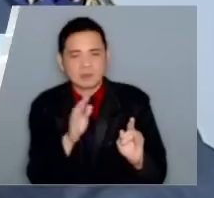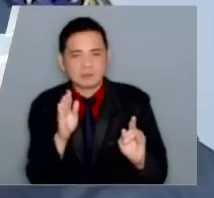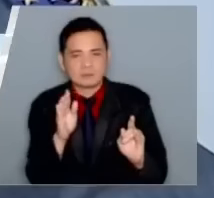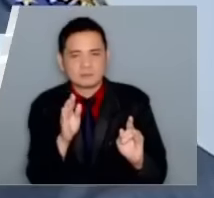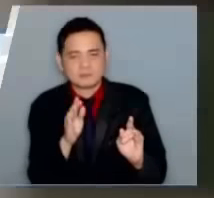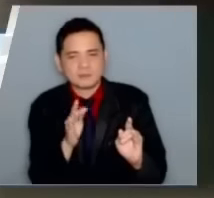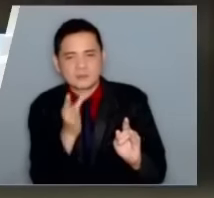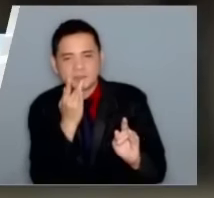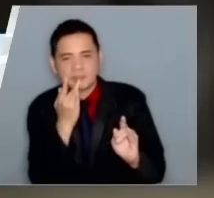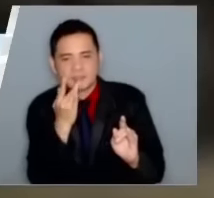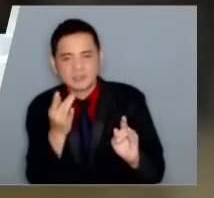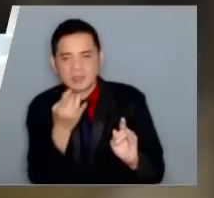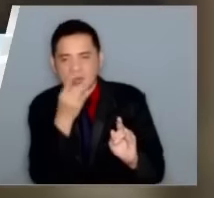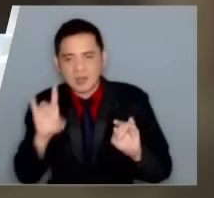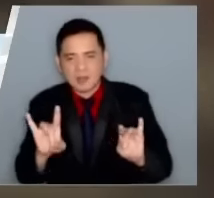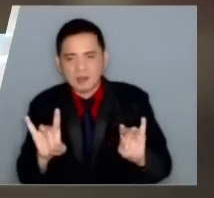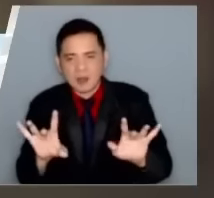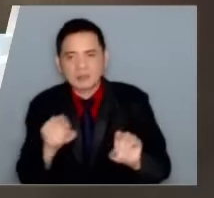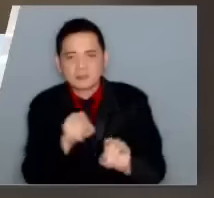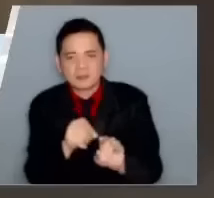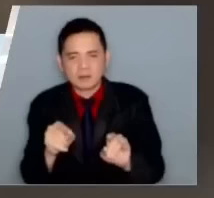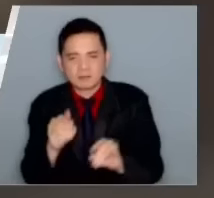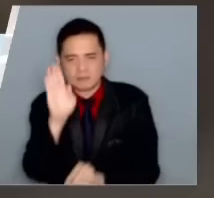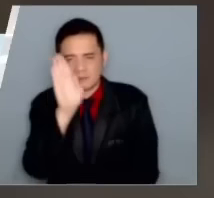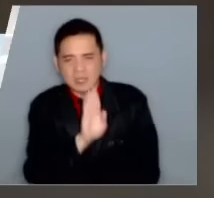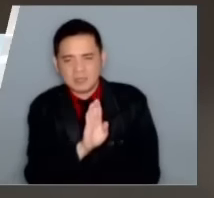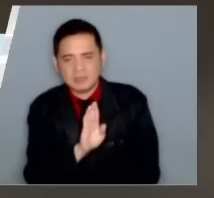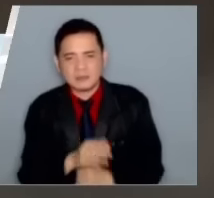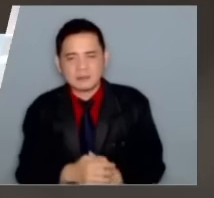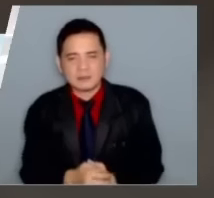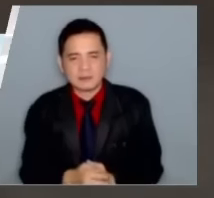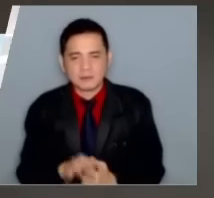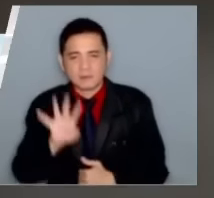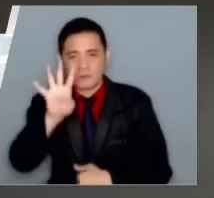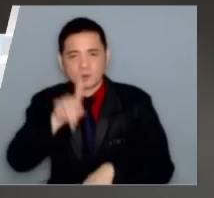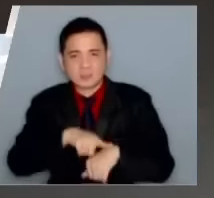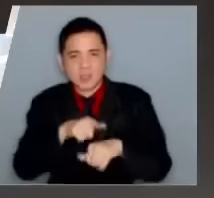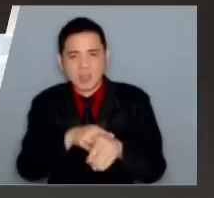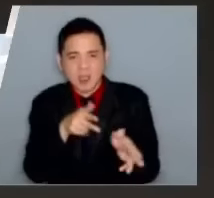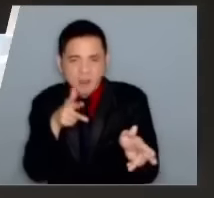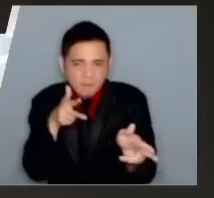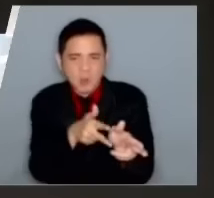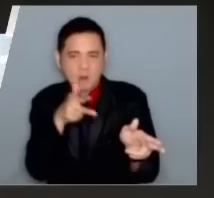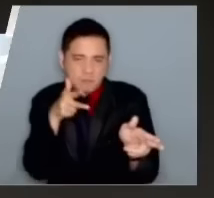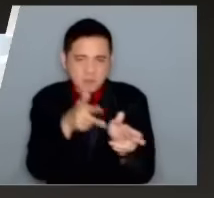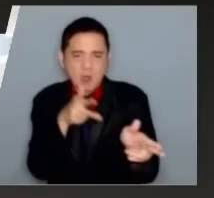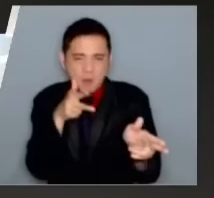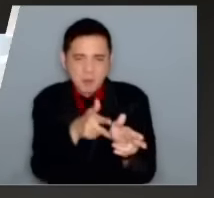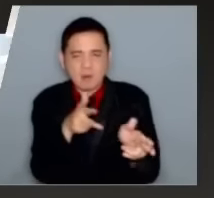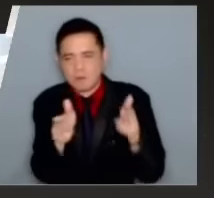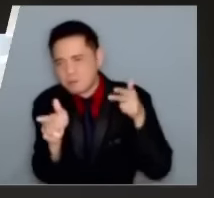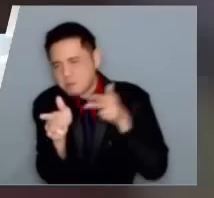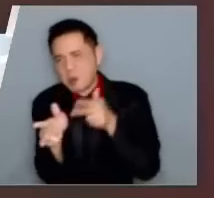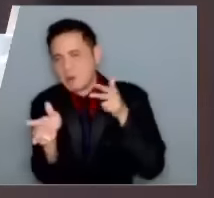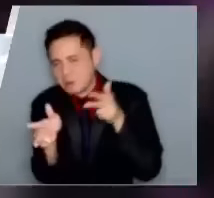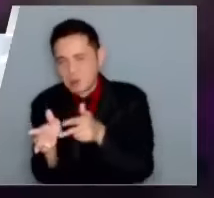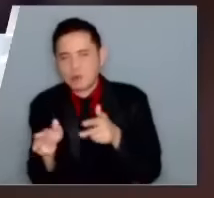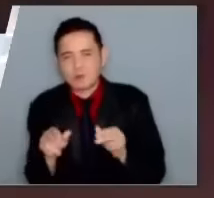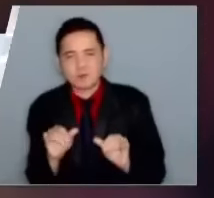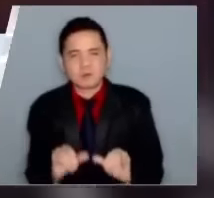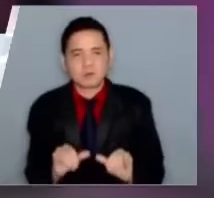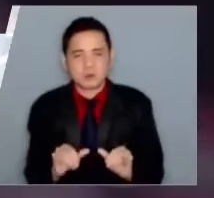ilaw sa harapan. Apat na beses pa raw na binunggo ng jeep sa kaliwa ang jeep sa kanan. Dagdag pa ng pulisya, hindi na raw kita sa video